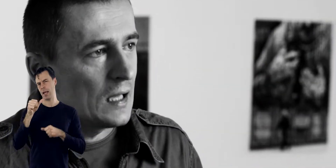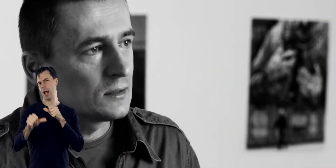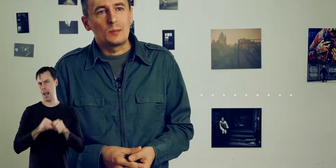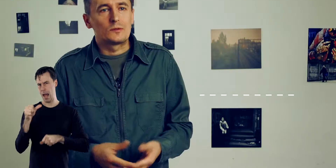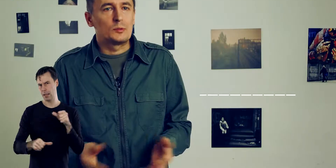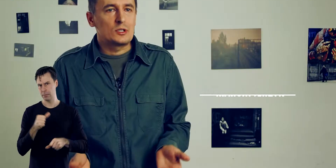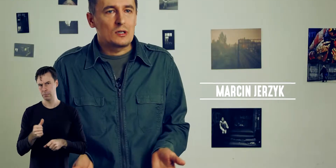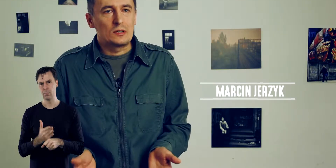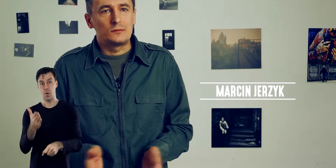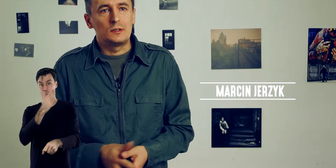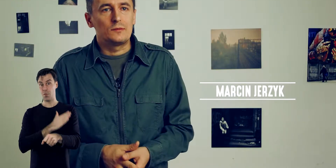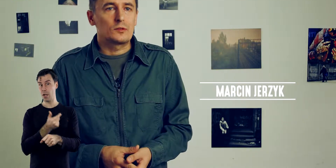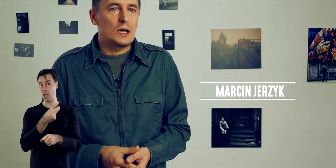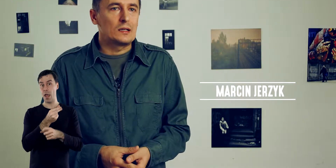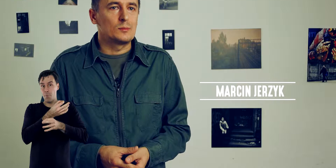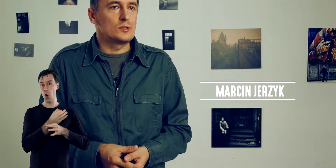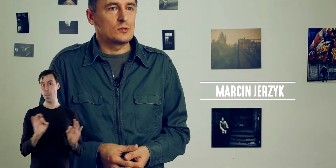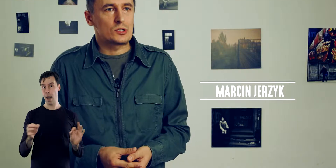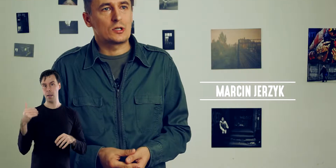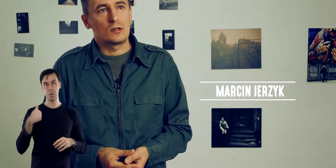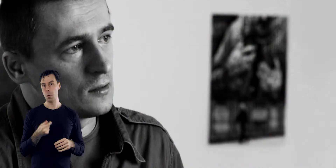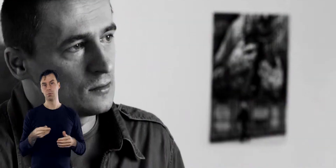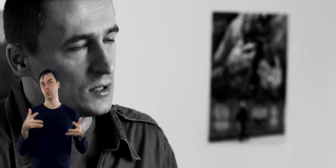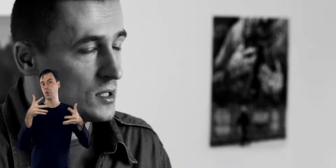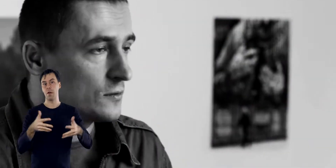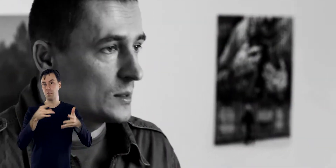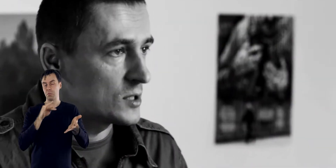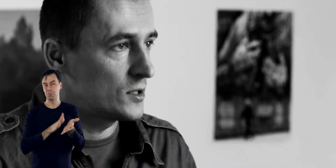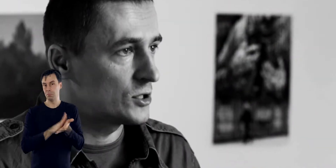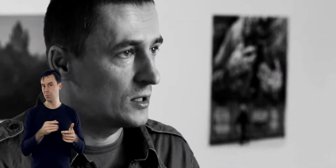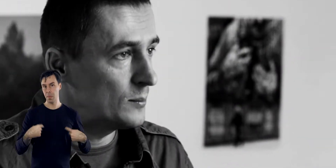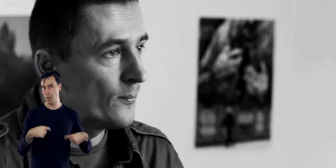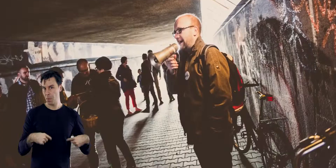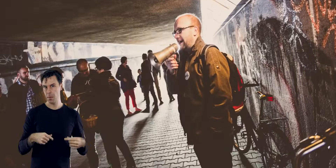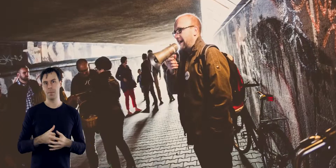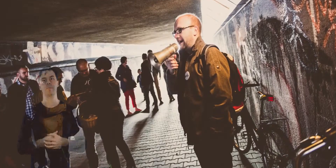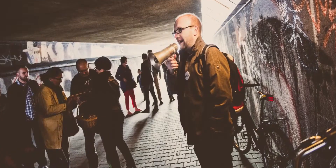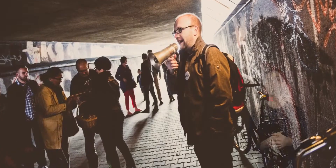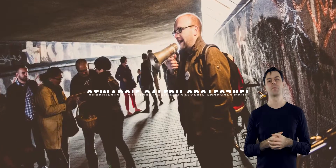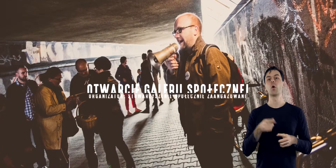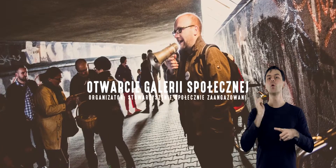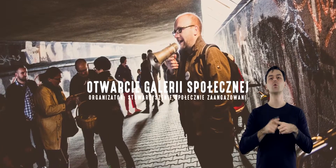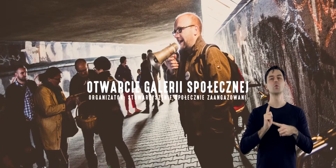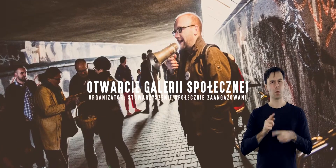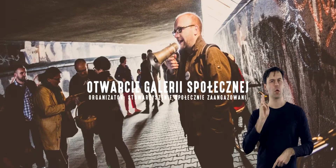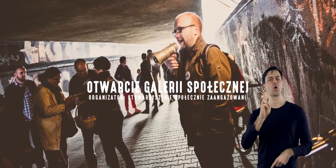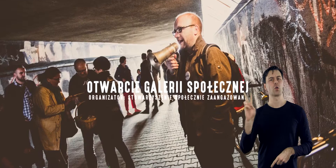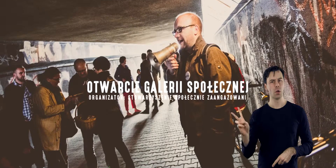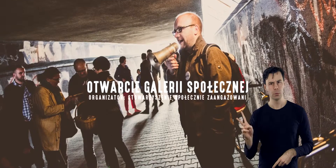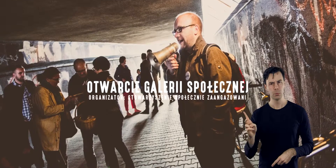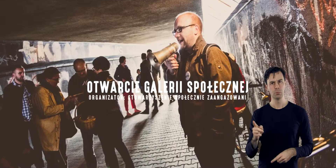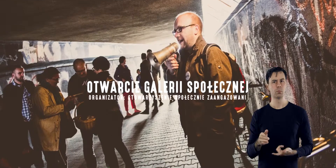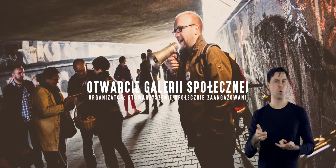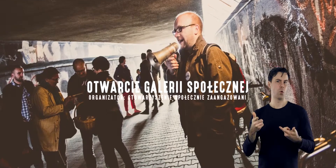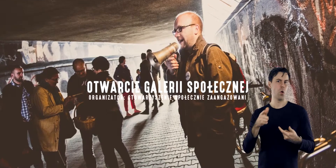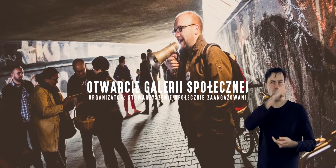kilku lat. Najpierw to były działania nieformalne, nie byliśmy jeszcze zarejestrowanym stowarzyszeniem. Większość z naszych członków to